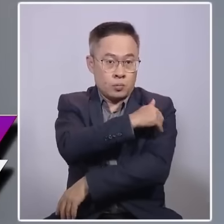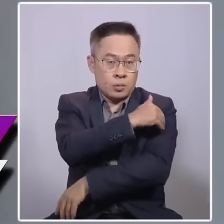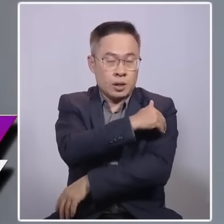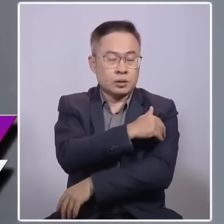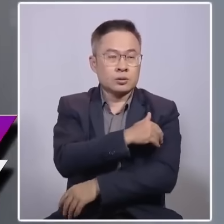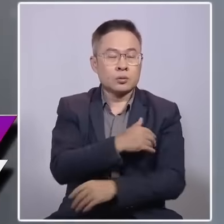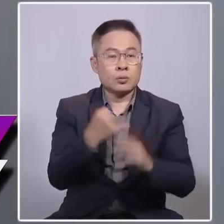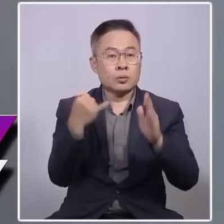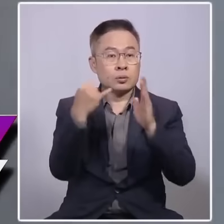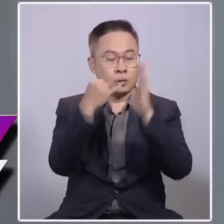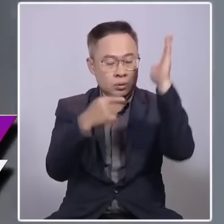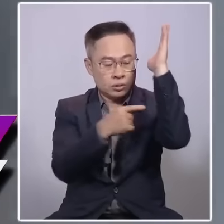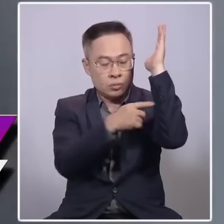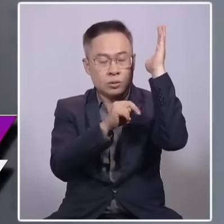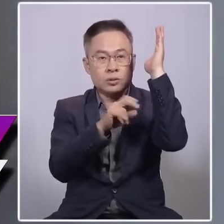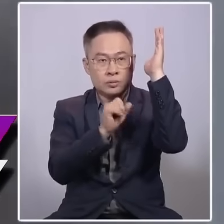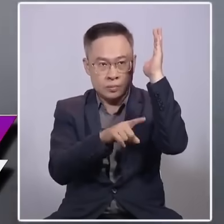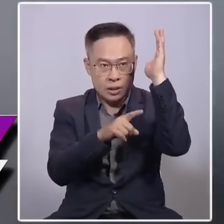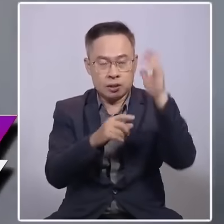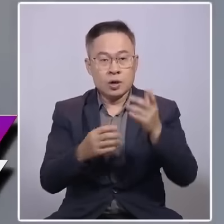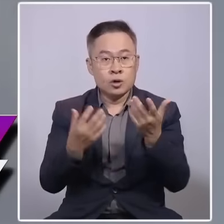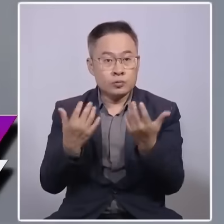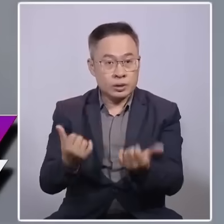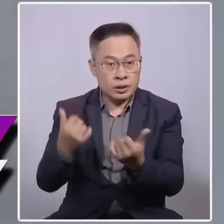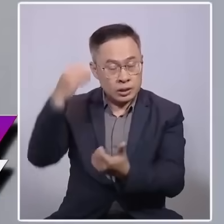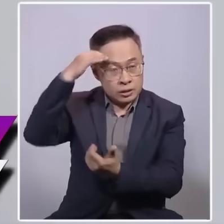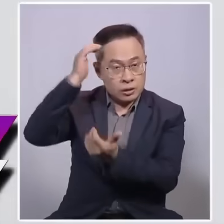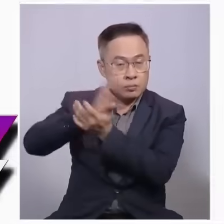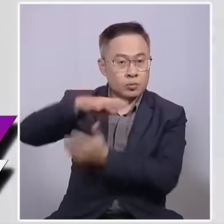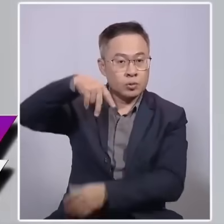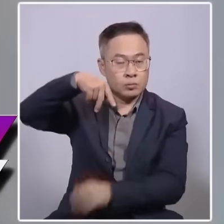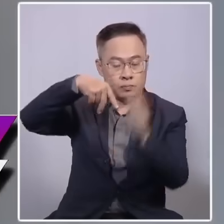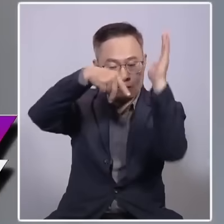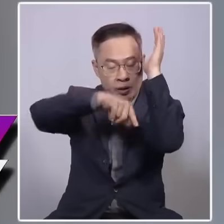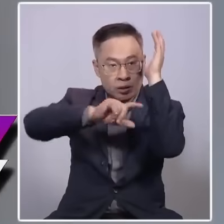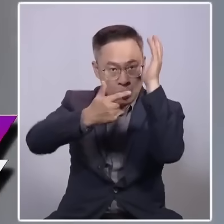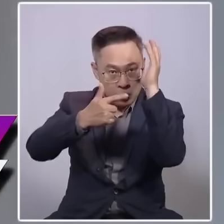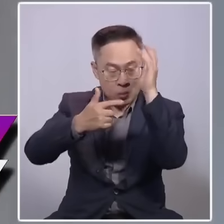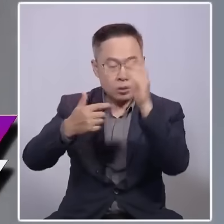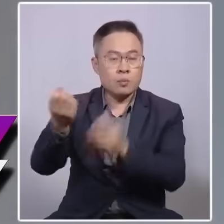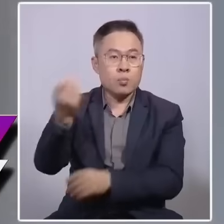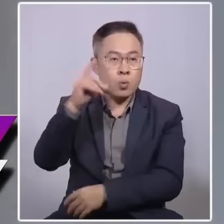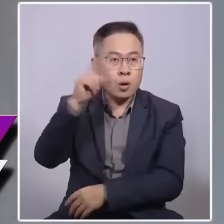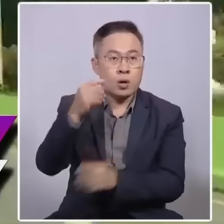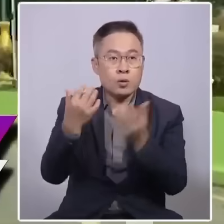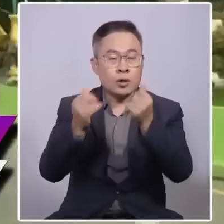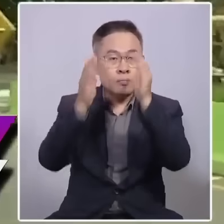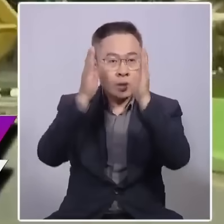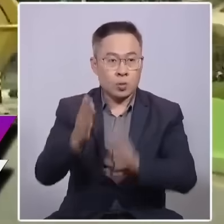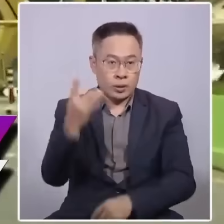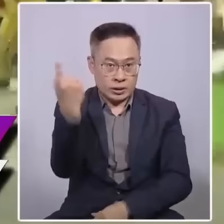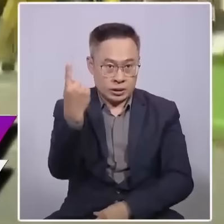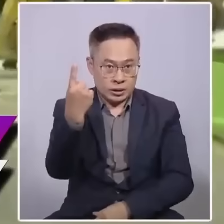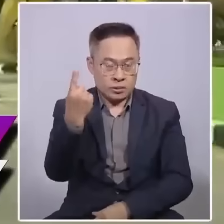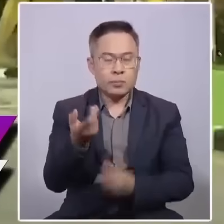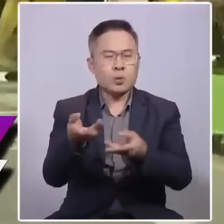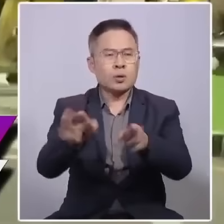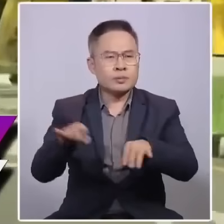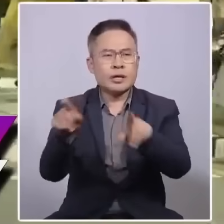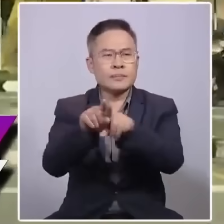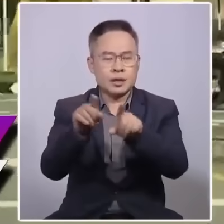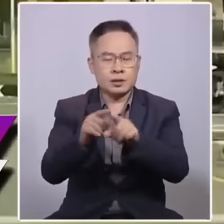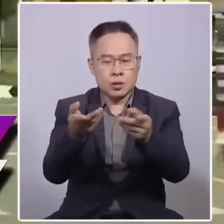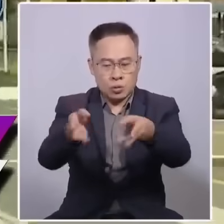ตำรวจภูธรจังหวัดพัทลุงแล้วก็เจ้าหน้าที่ชุดไล่ล่าเนี่ยได้รับการติดต่อนะครับว่าจะมีผู้ต้องหาลูกน้องเสี่ย